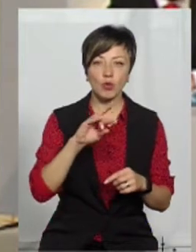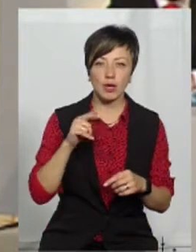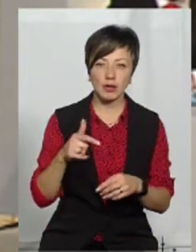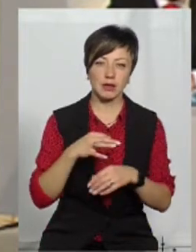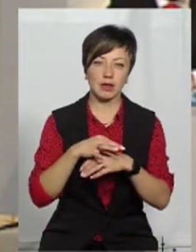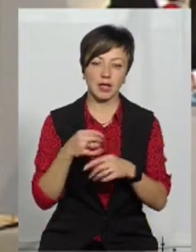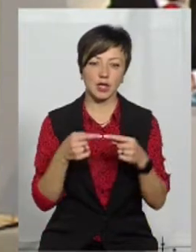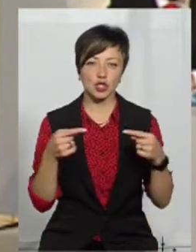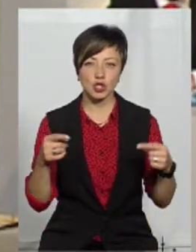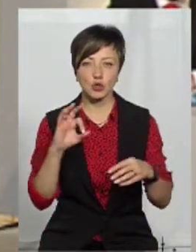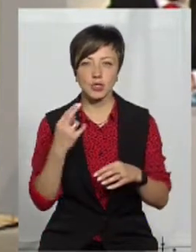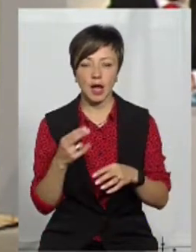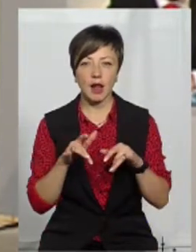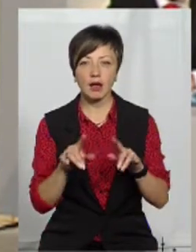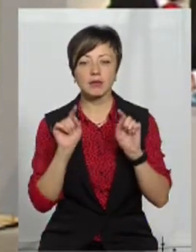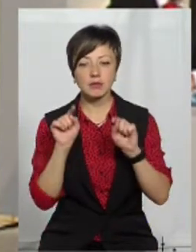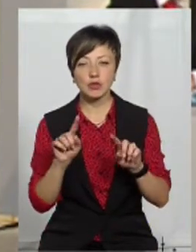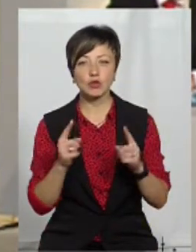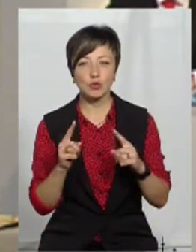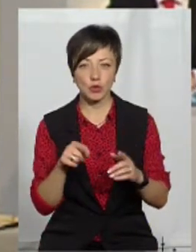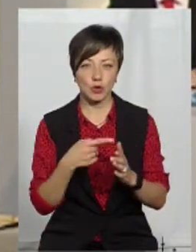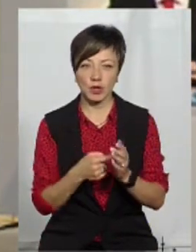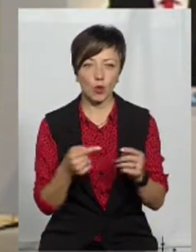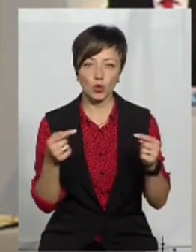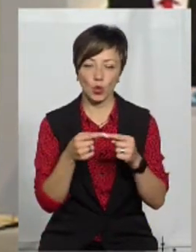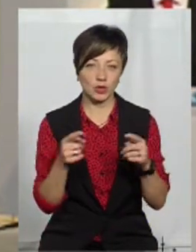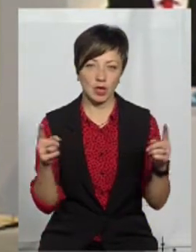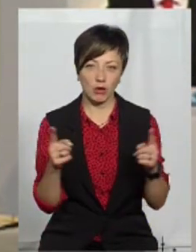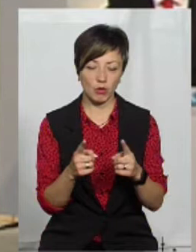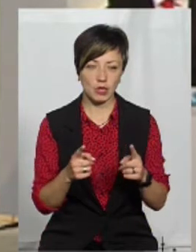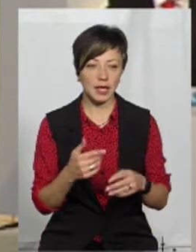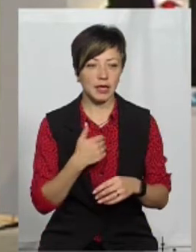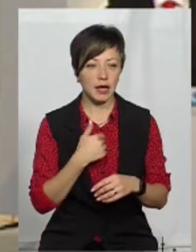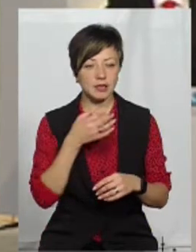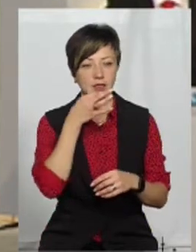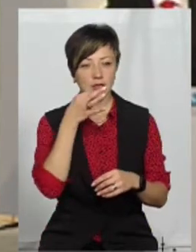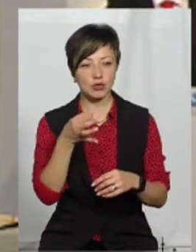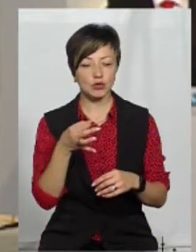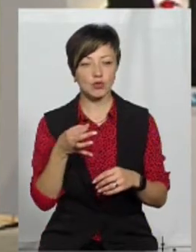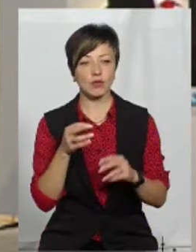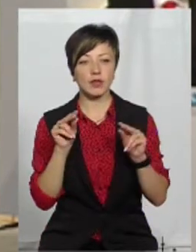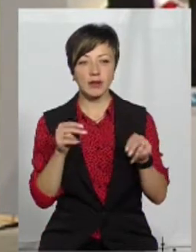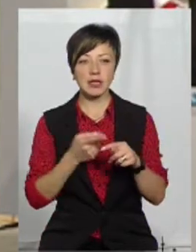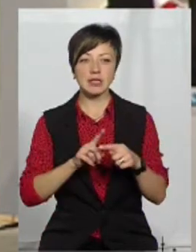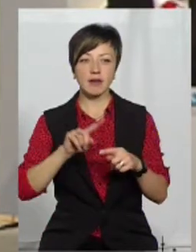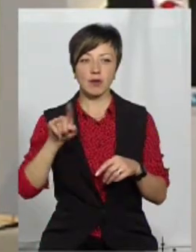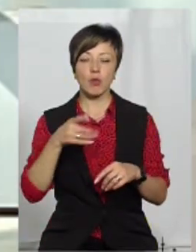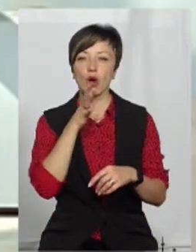інші такі соціальні акції. Чому саме такий акцент? Це буквально уточнення, коротко. Я скажу відверто, насправді це вимога